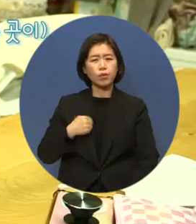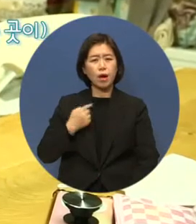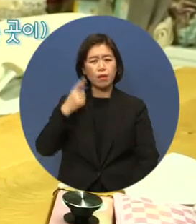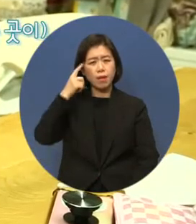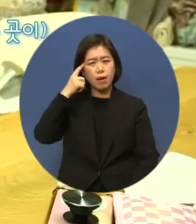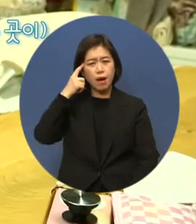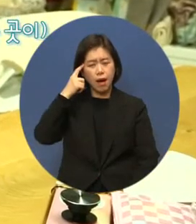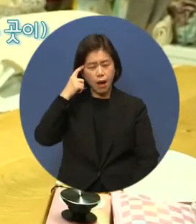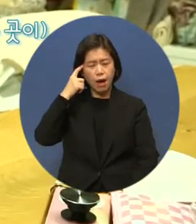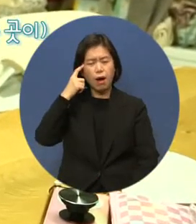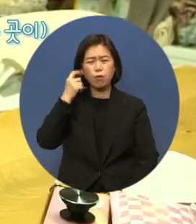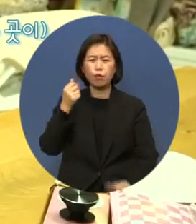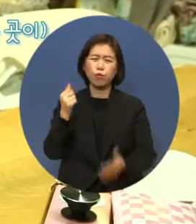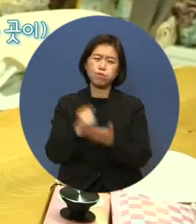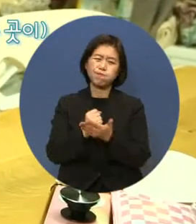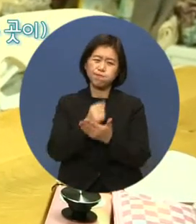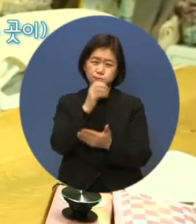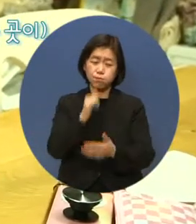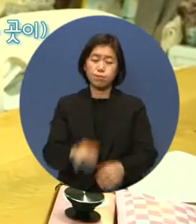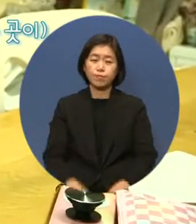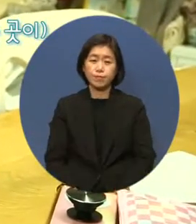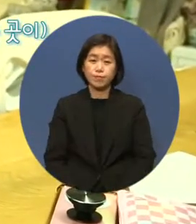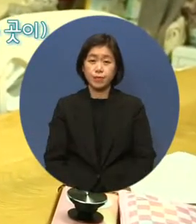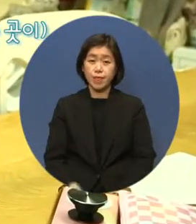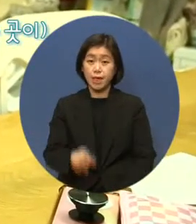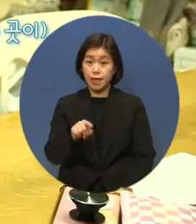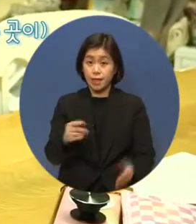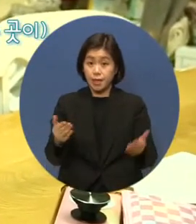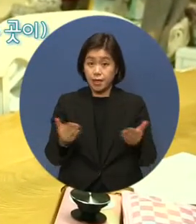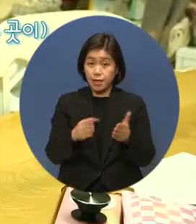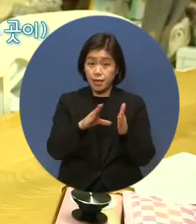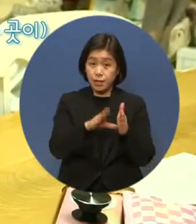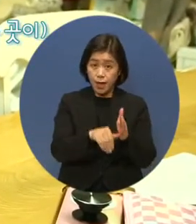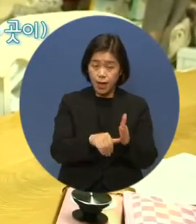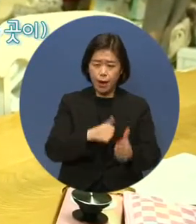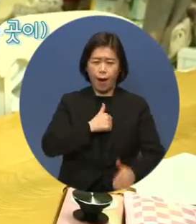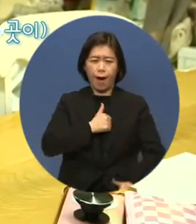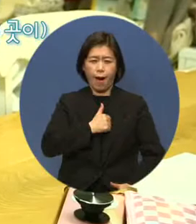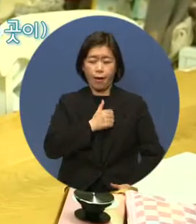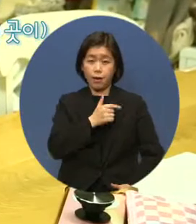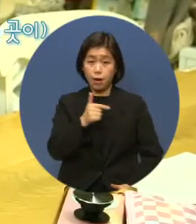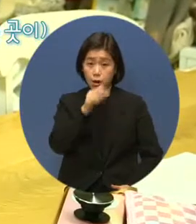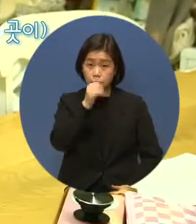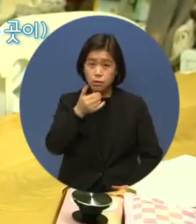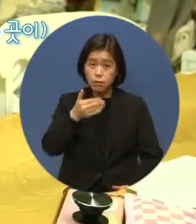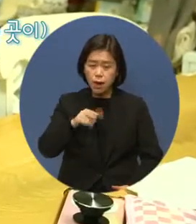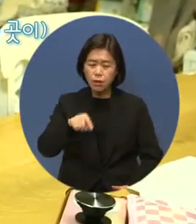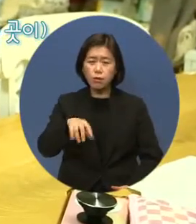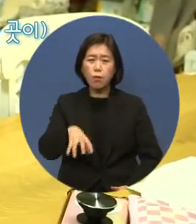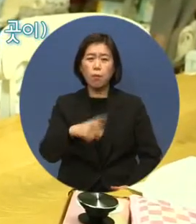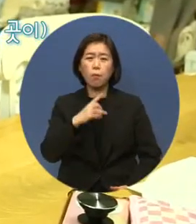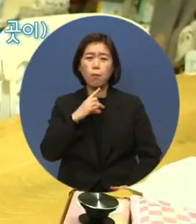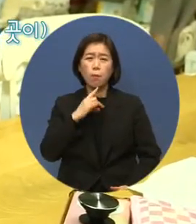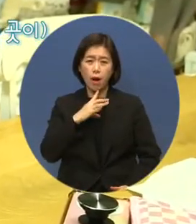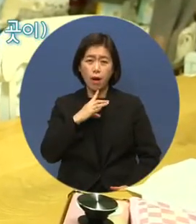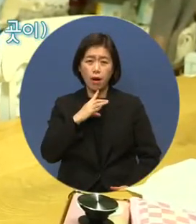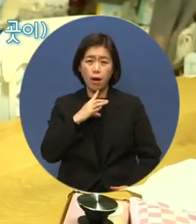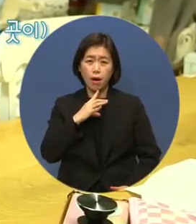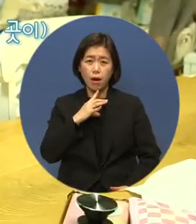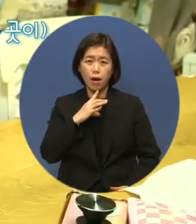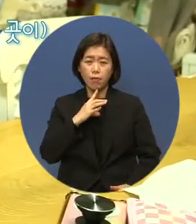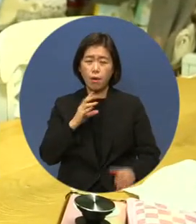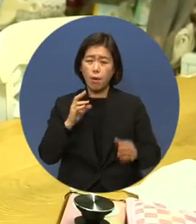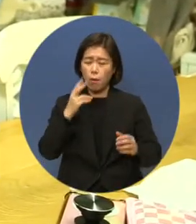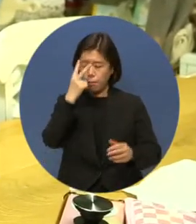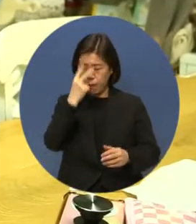그러니까 이 일을 하시면서 뿌듯하시기도 하지만 이제 결국에는 좀 이렇게 이런 여기 한 군데밖에 없다는 그런 좀 그런 게 좀